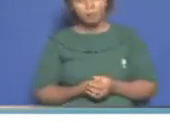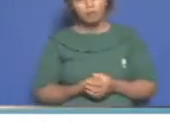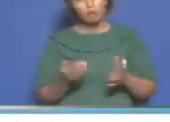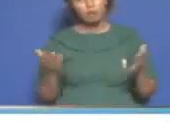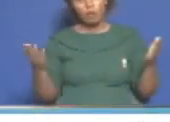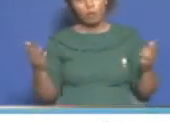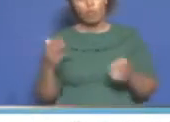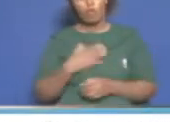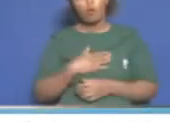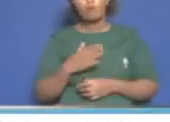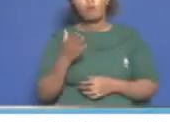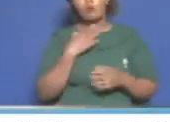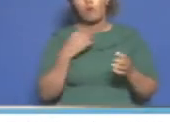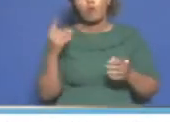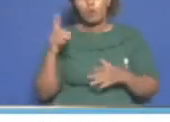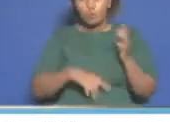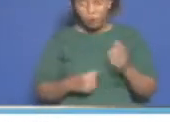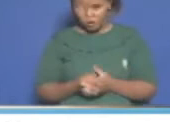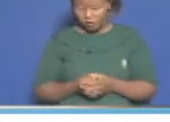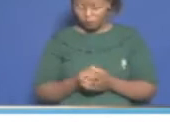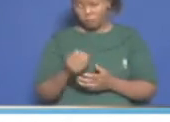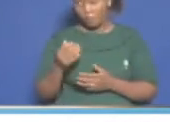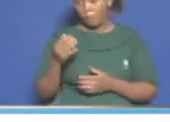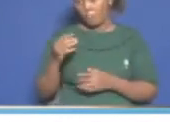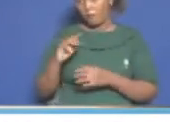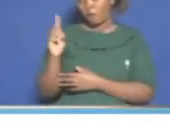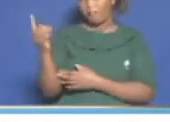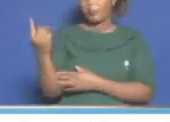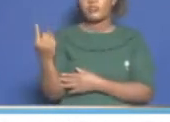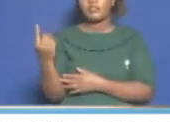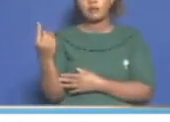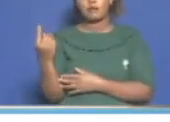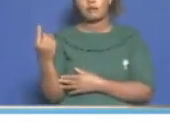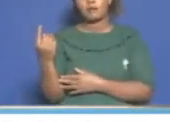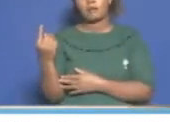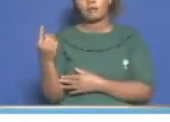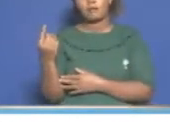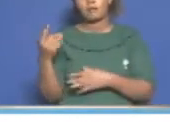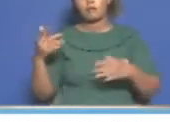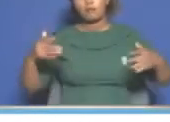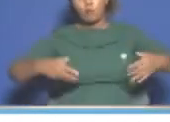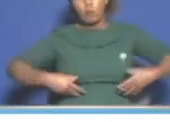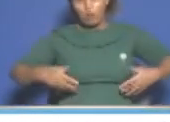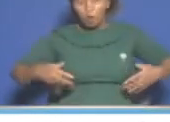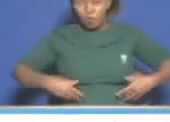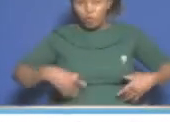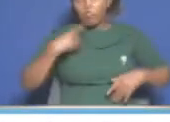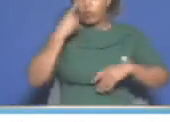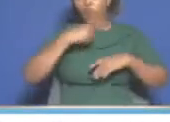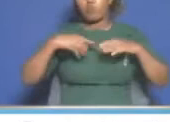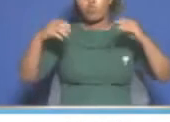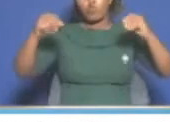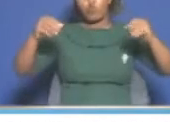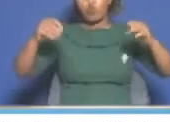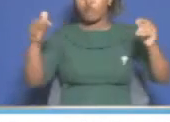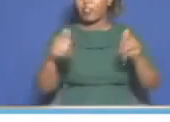Ningependa kuweza kutoa usia wangu ya kwamba vijana ambao wamehitimu huko nje na